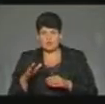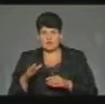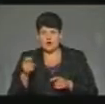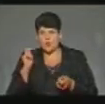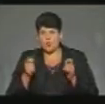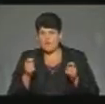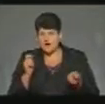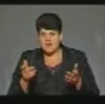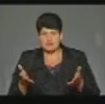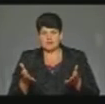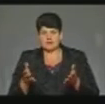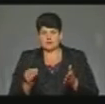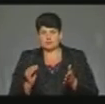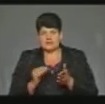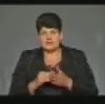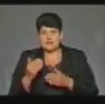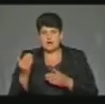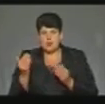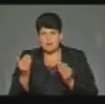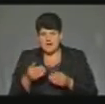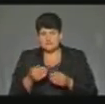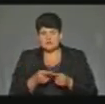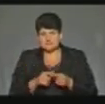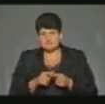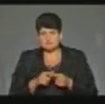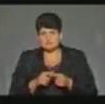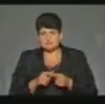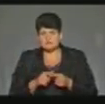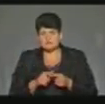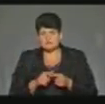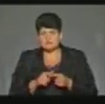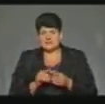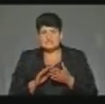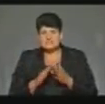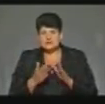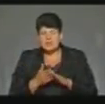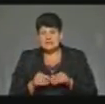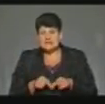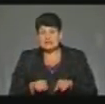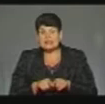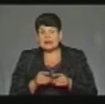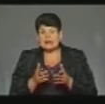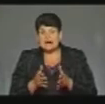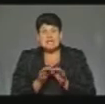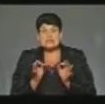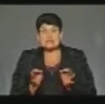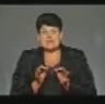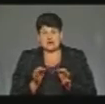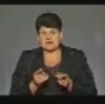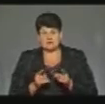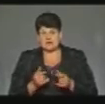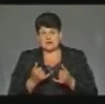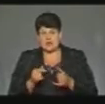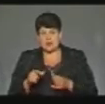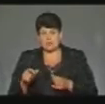регулювальники? Ну, поставили цей обмежувач, який тільки заважає. Ну, тобто ситуація така, ну, ніяка насправді для людей,